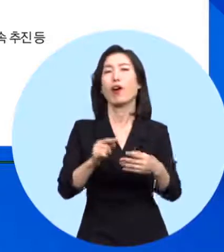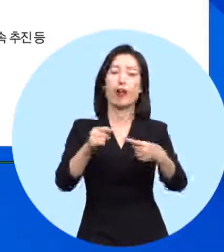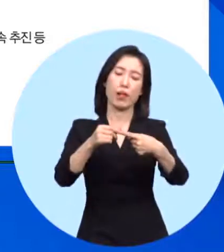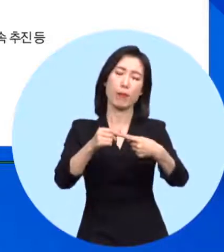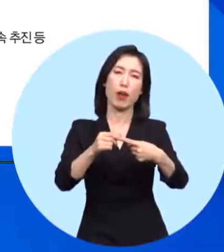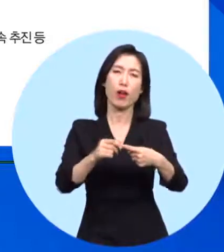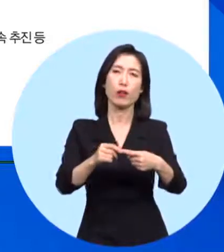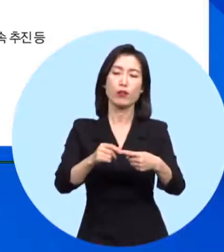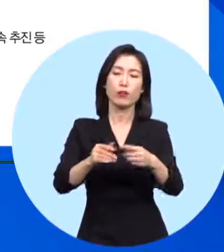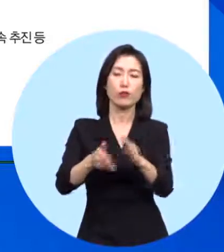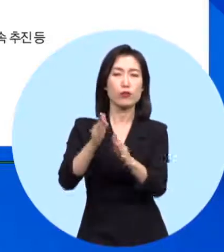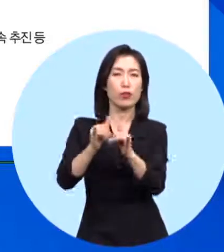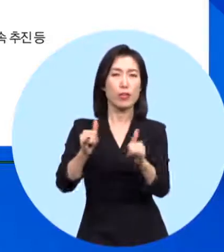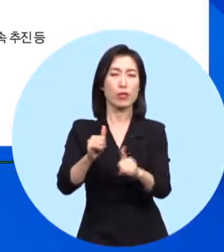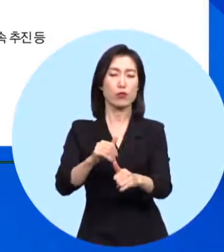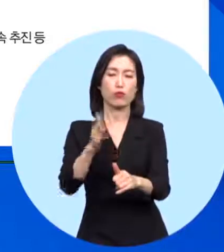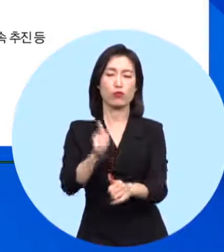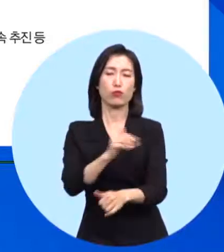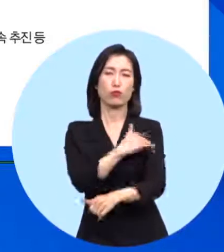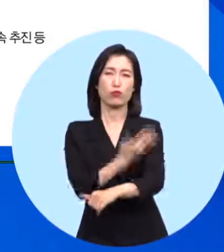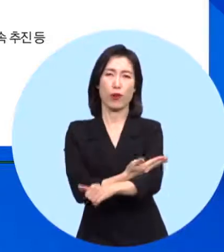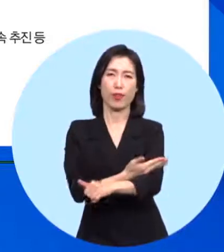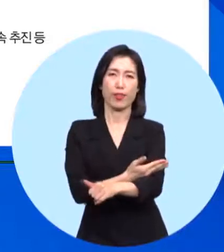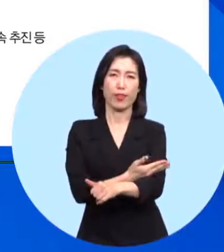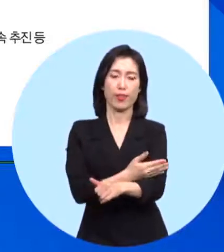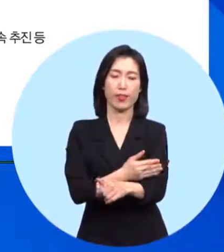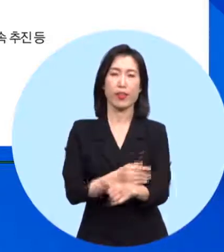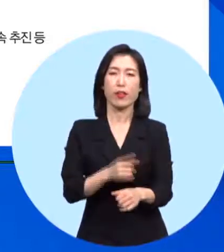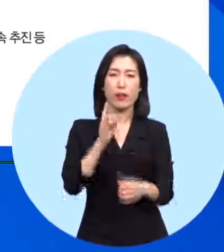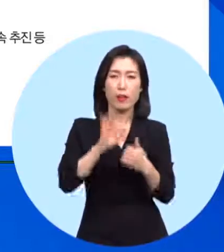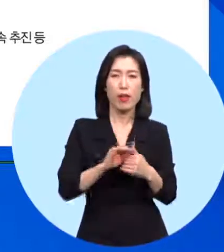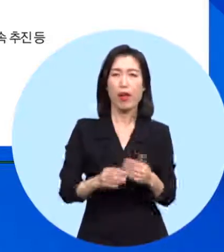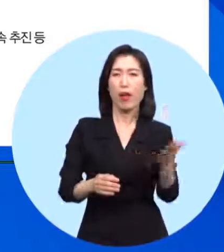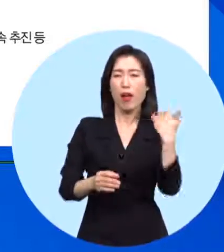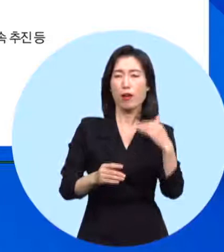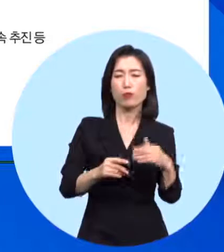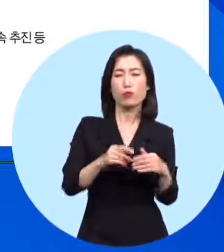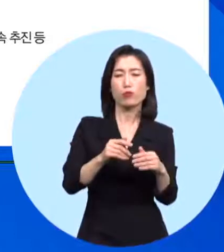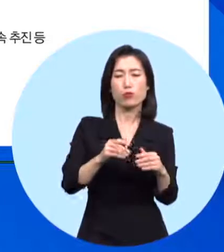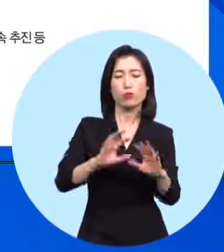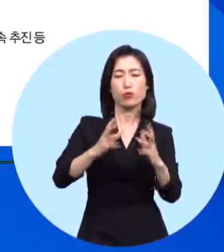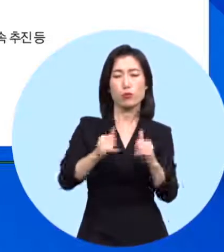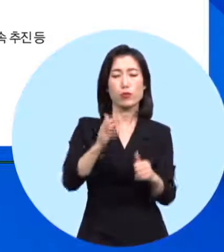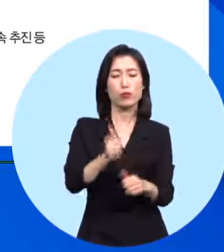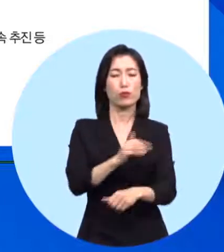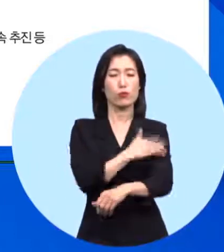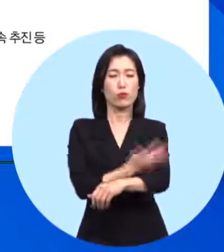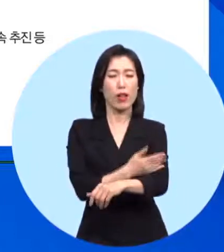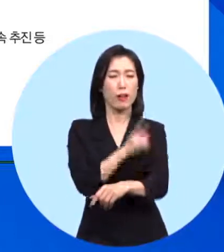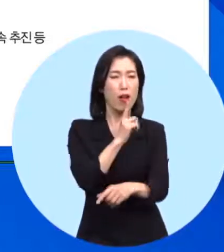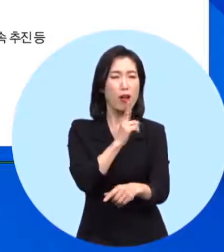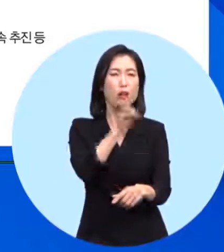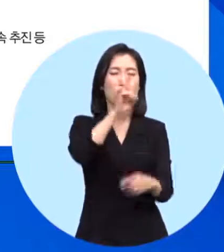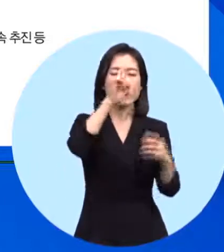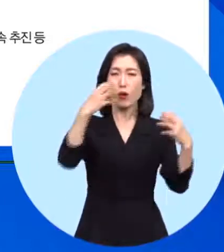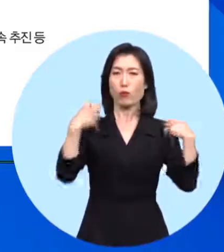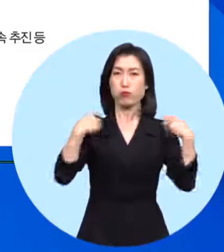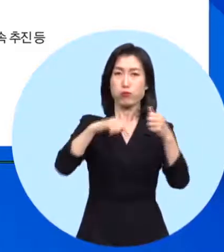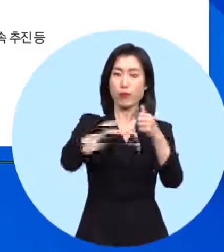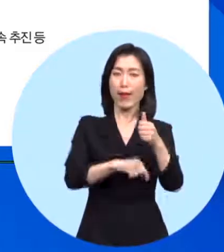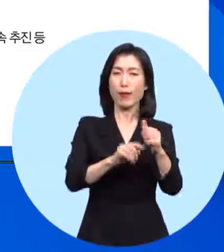주민주권 구현이라는 겁니다. 특히 이 주민주권 구현은 종래의 국민주권이라는 개념이 중앙 집권